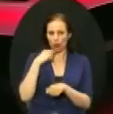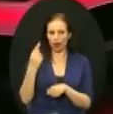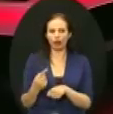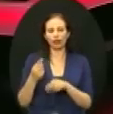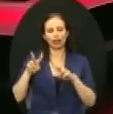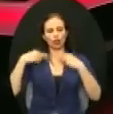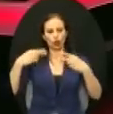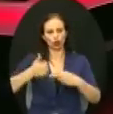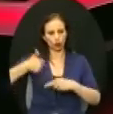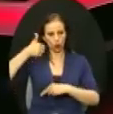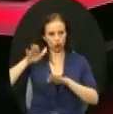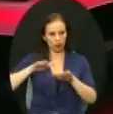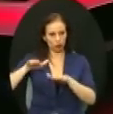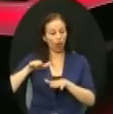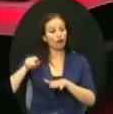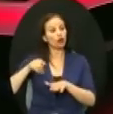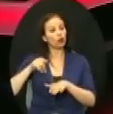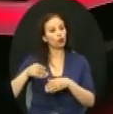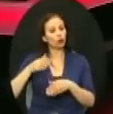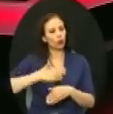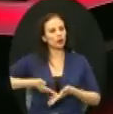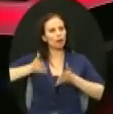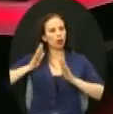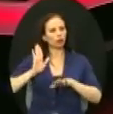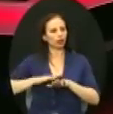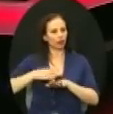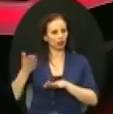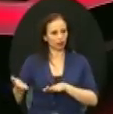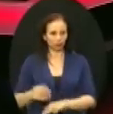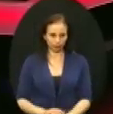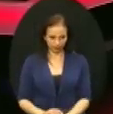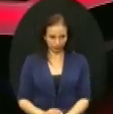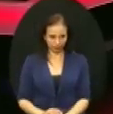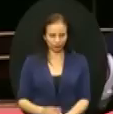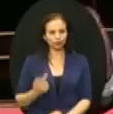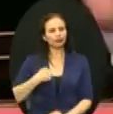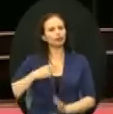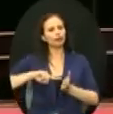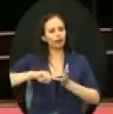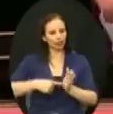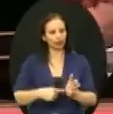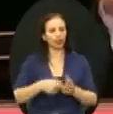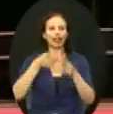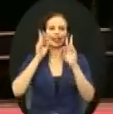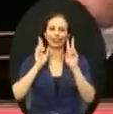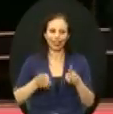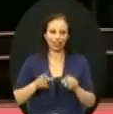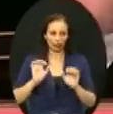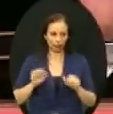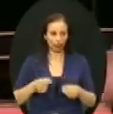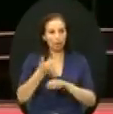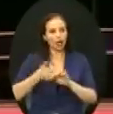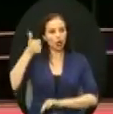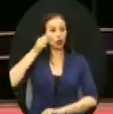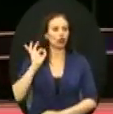אבל אני מבינה מכך שהוא עוד רוצה מאוד בתפקיד הזה, ואני אשאל לך. אז אני אדגיש אלטרנטיבה שלטונית